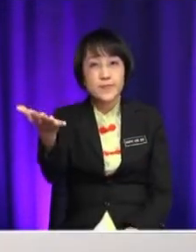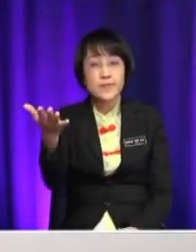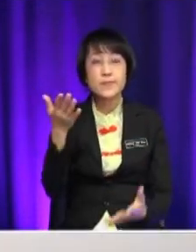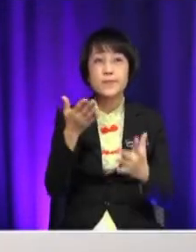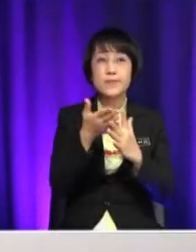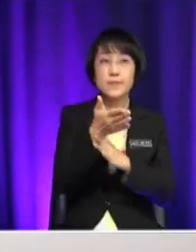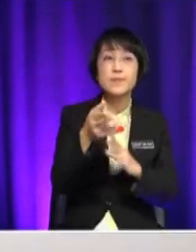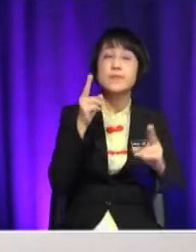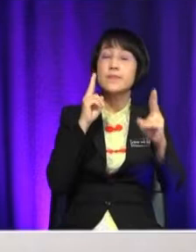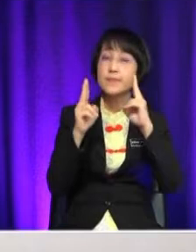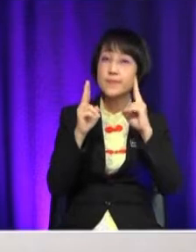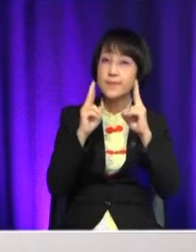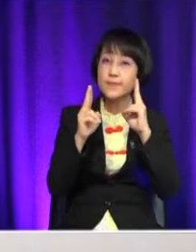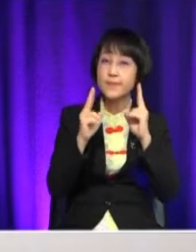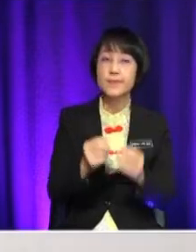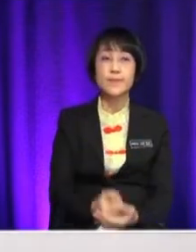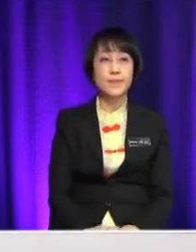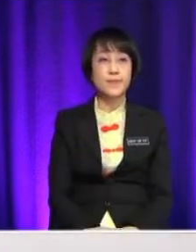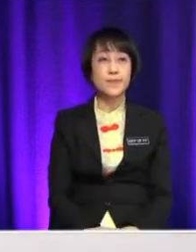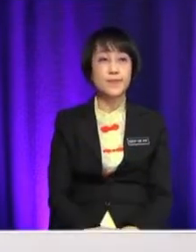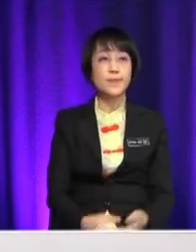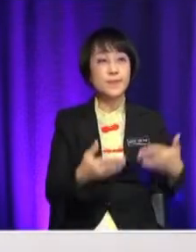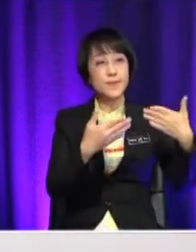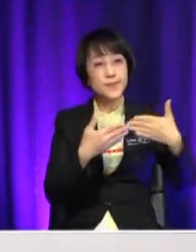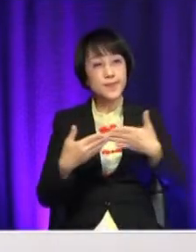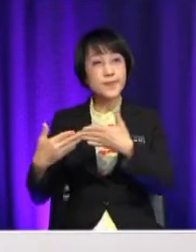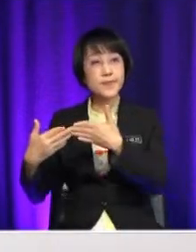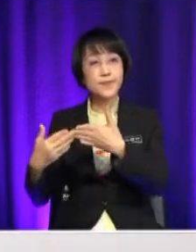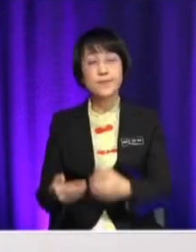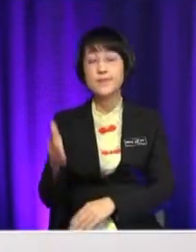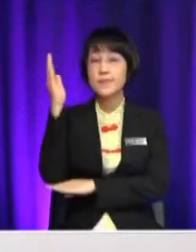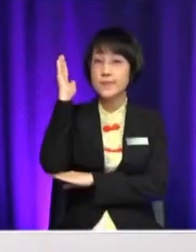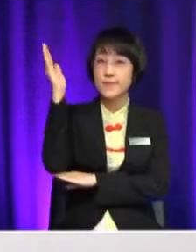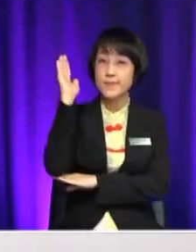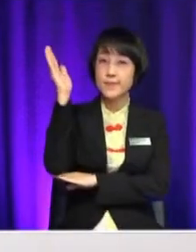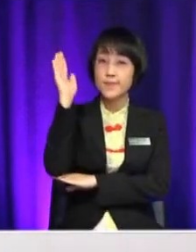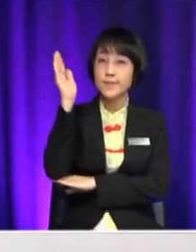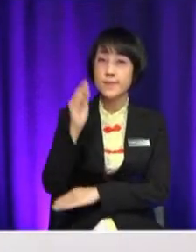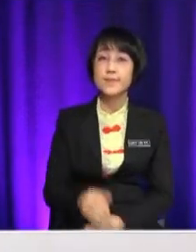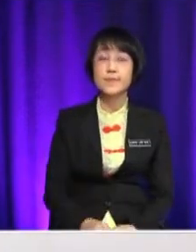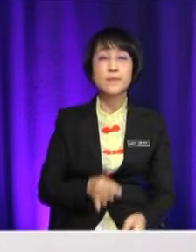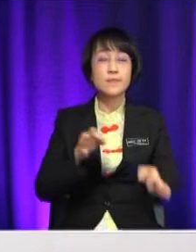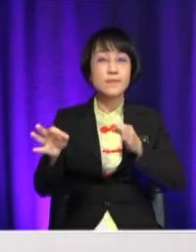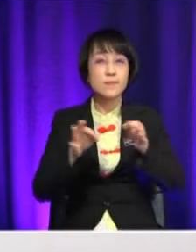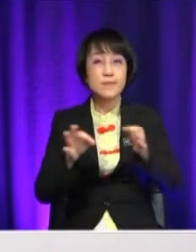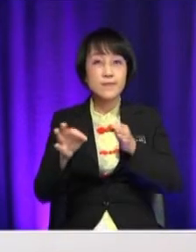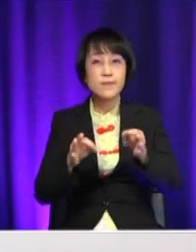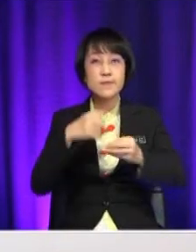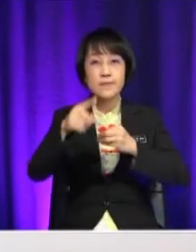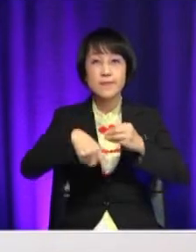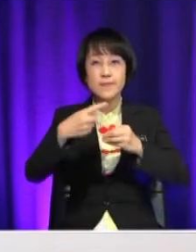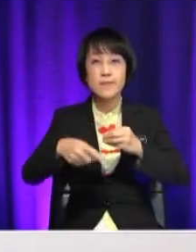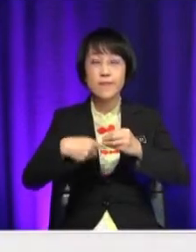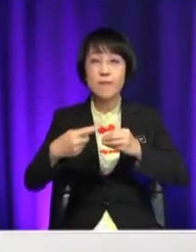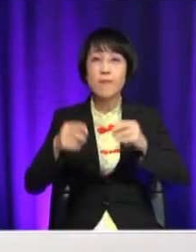melalui ucapan. Okey, dan seterusnya penceramah ni biasanya menguraikan sesuatu isi penting